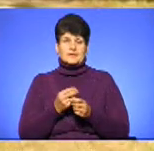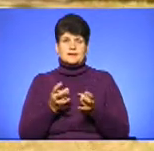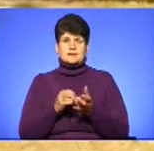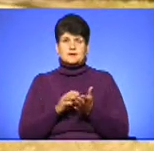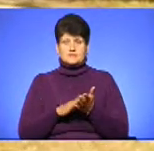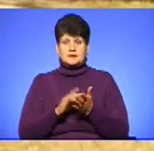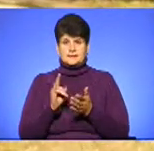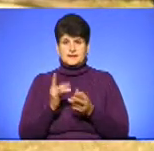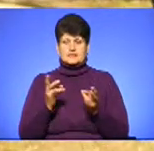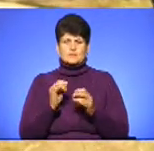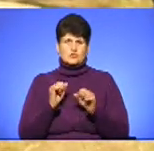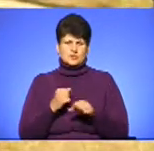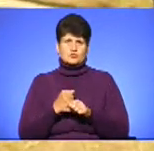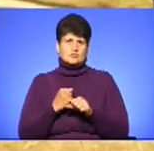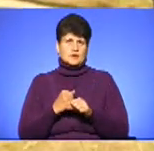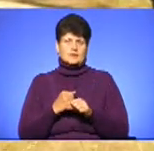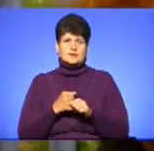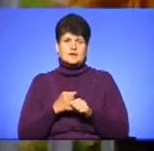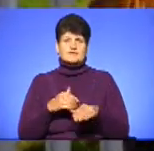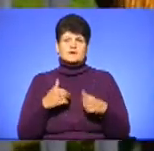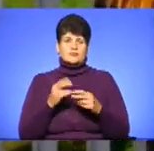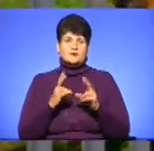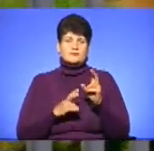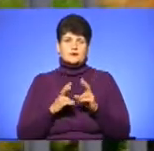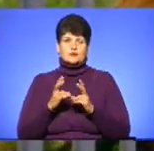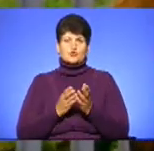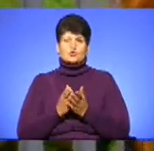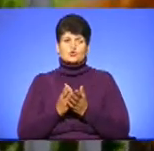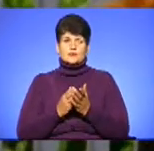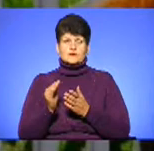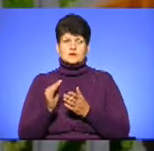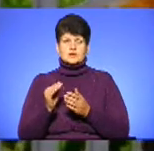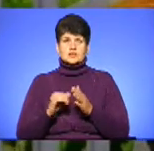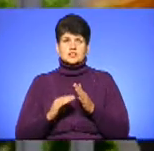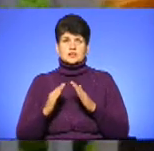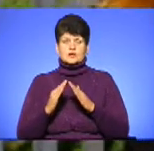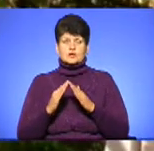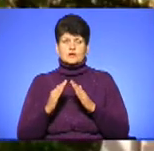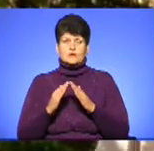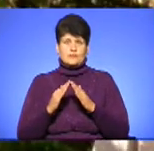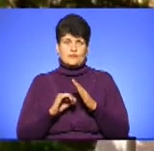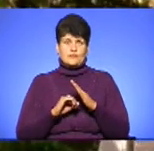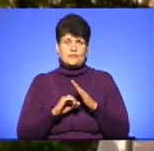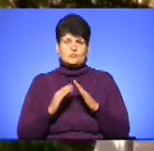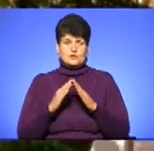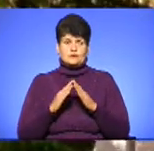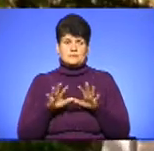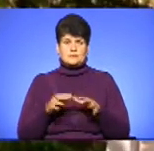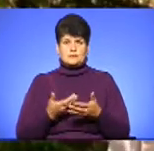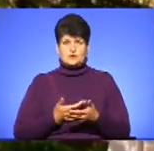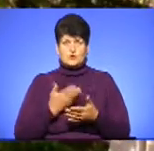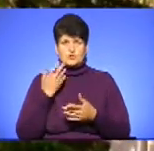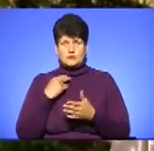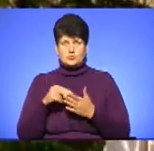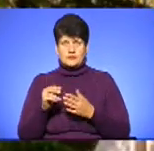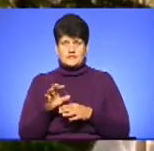зареєструвати. Це можна зробити, звернувшись до підприємства, що обслуговує житловий фонд за місцем проживання. Коли придбали тварину, треба